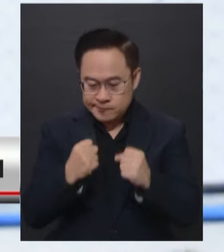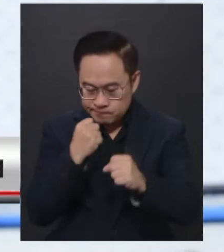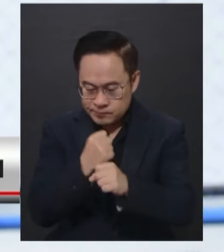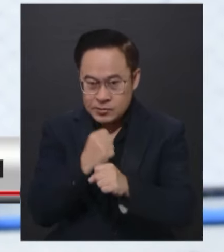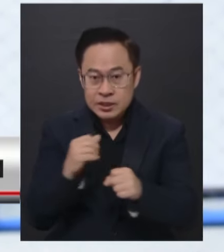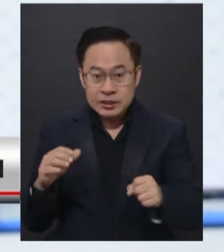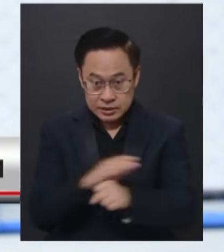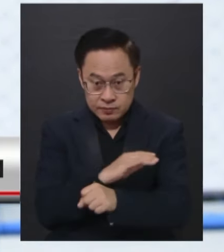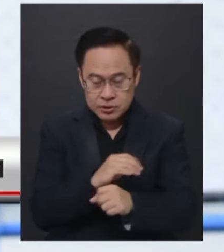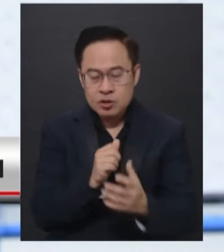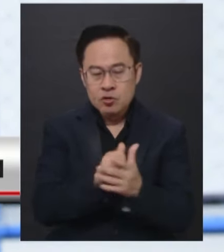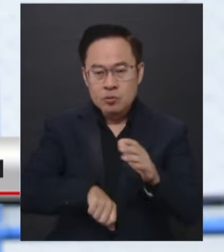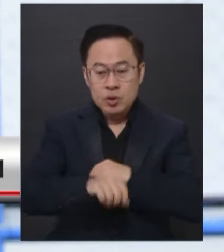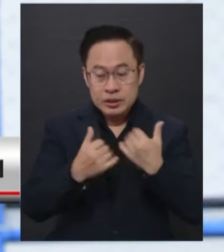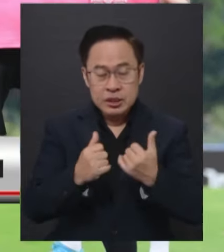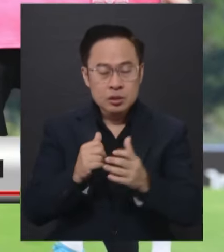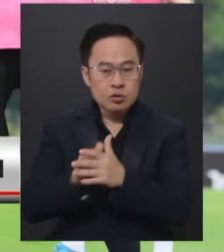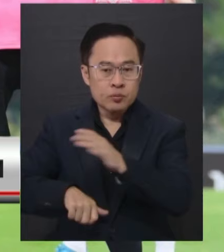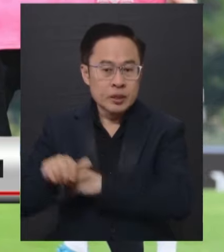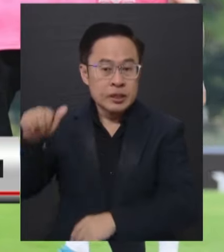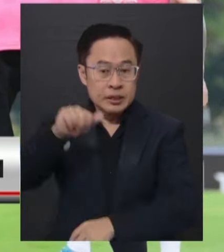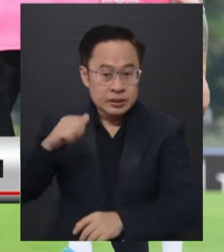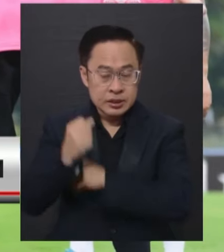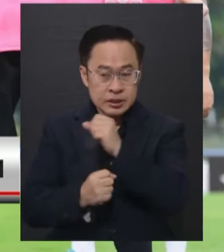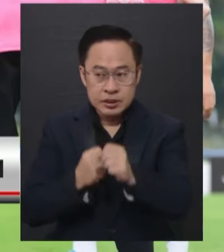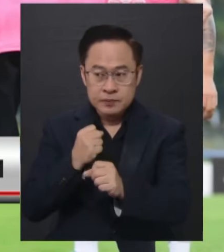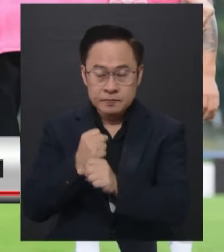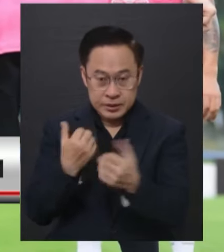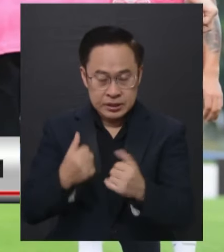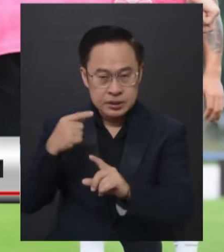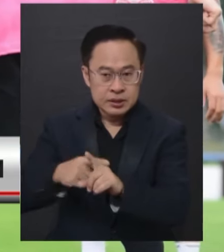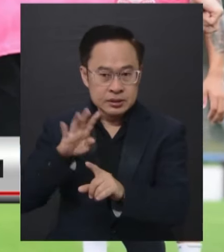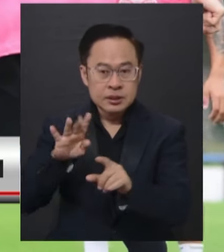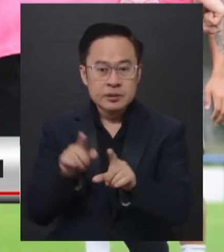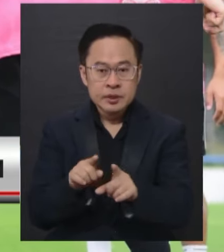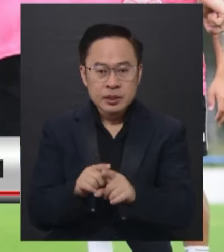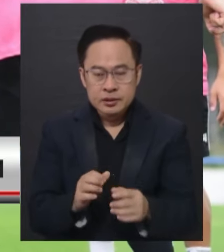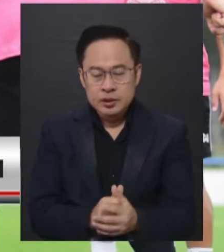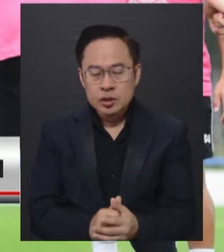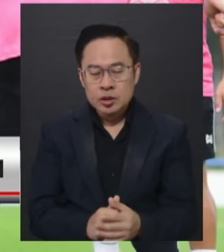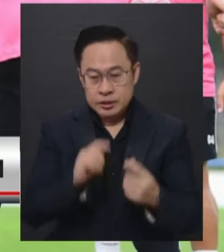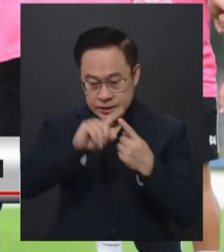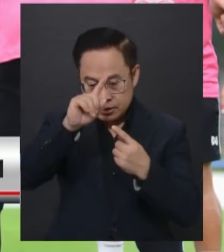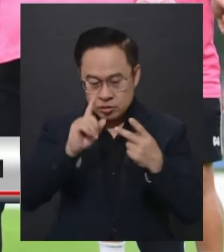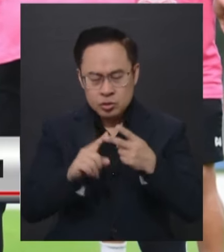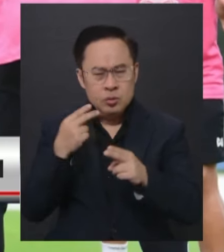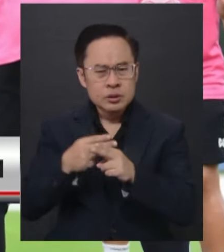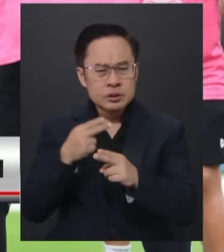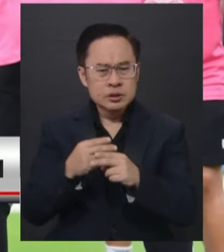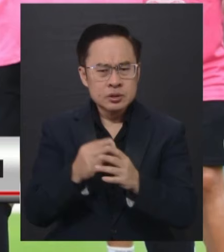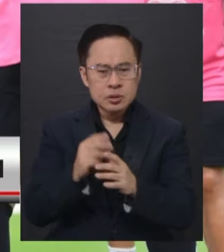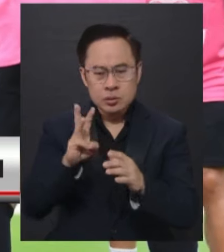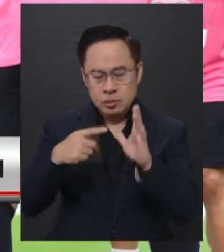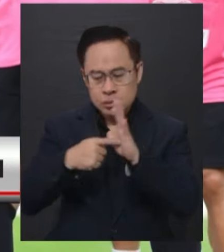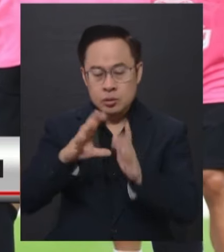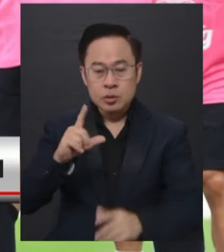ครับส่วนกองหน้าอีกหนึ่งคนอย่างพัทราสร้อยมาลัยครับอีกหนึ่งตัวรุกของทีมชาติไทยชุดนี้ก็บอกว่าตอนนี้ความพร้อมเนี่ยประ